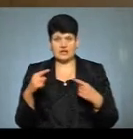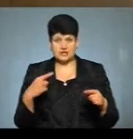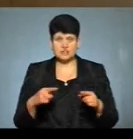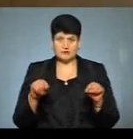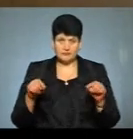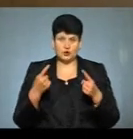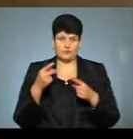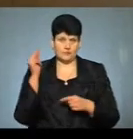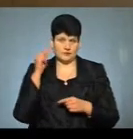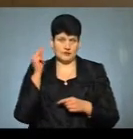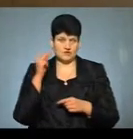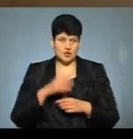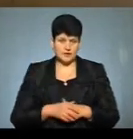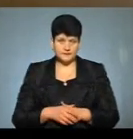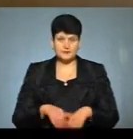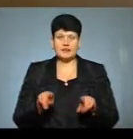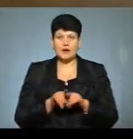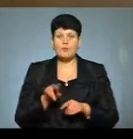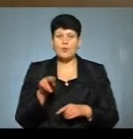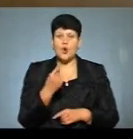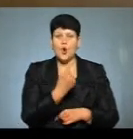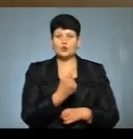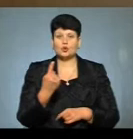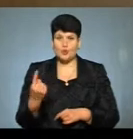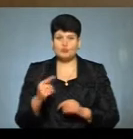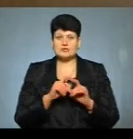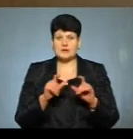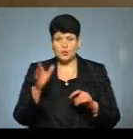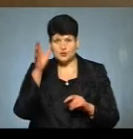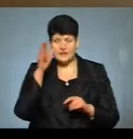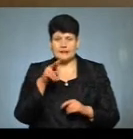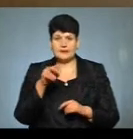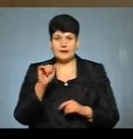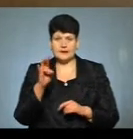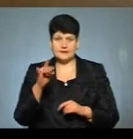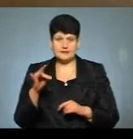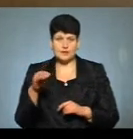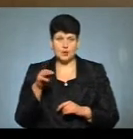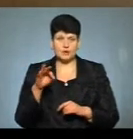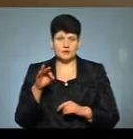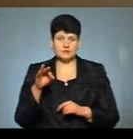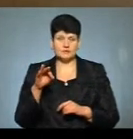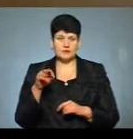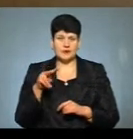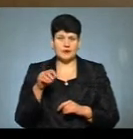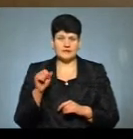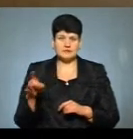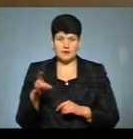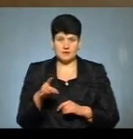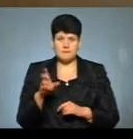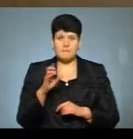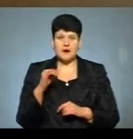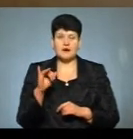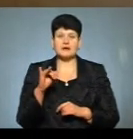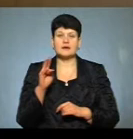навчання. Також по одному закладу освіти, це в Лановецькому ОТГ, в Лановецькому районі,